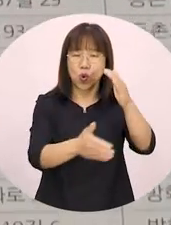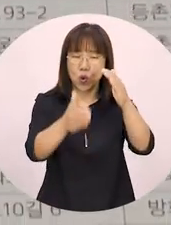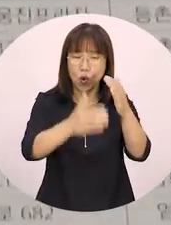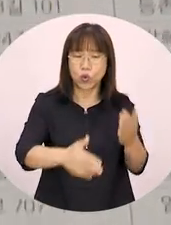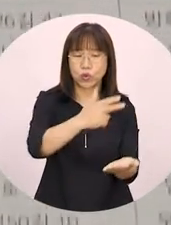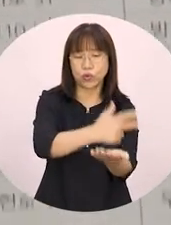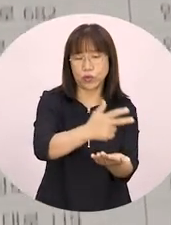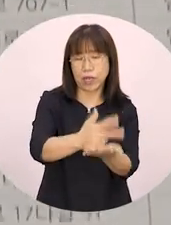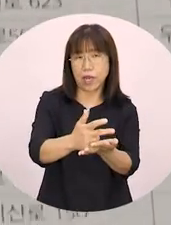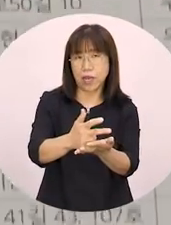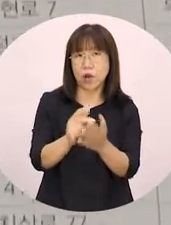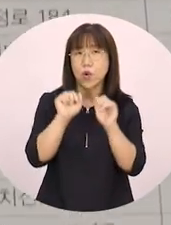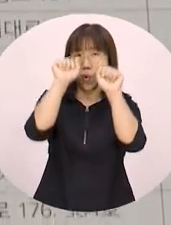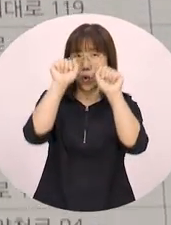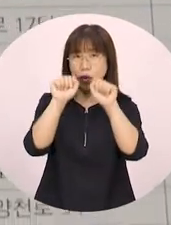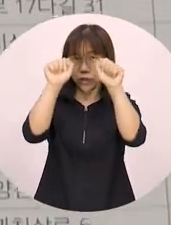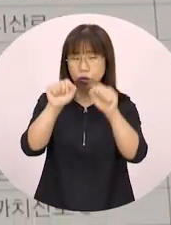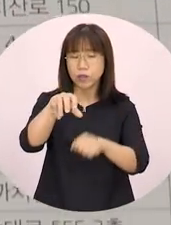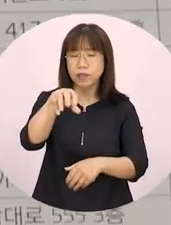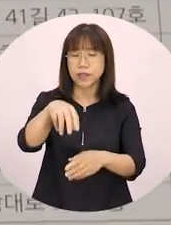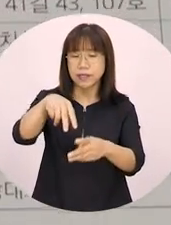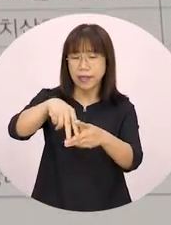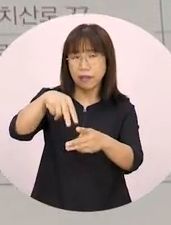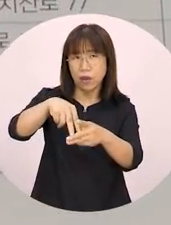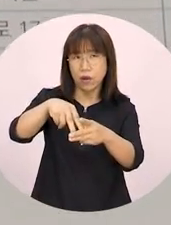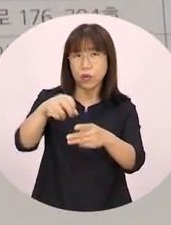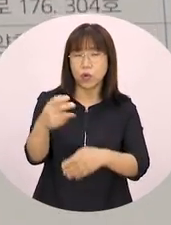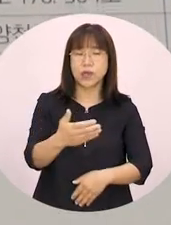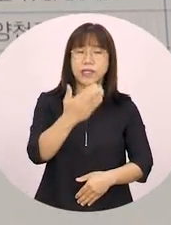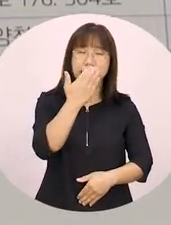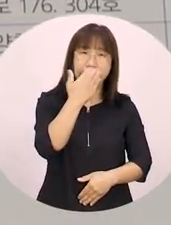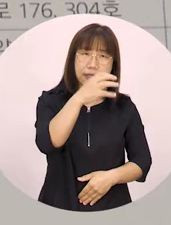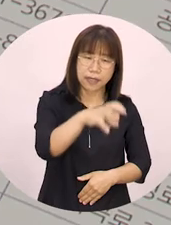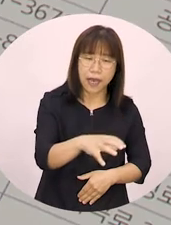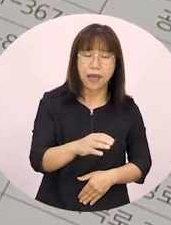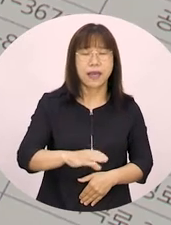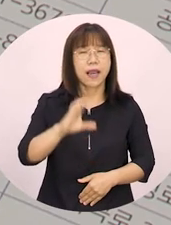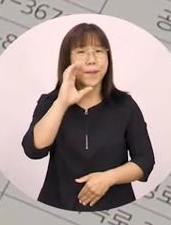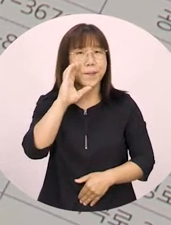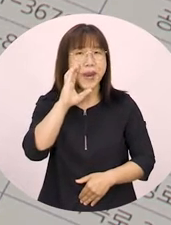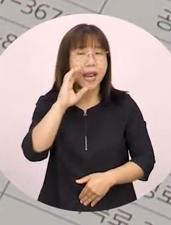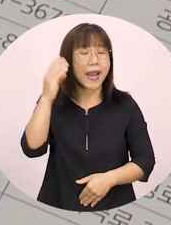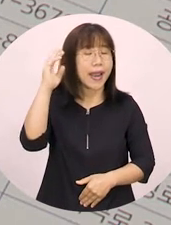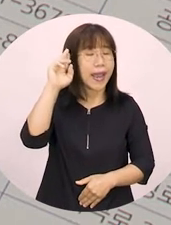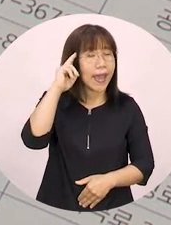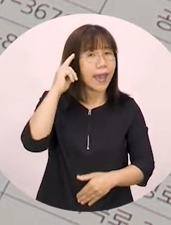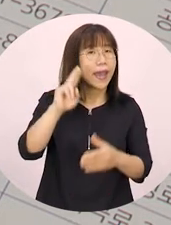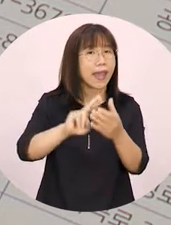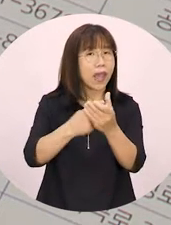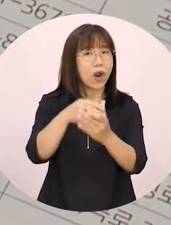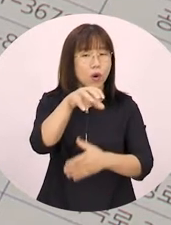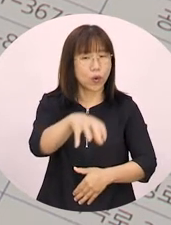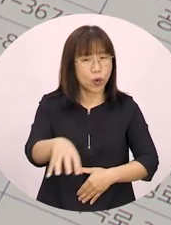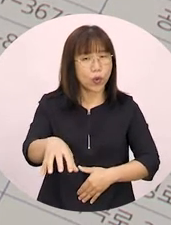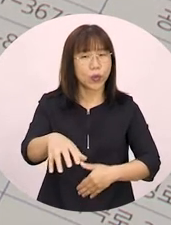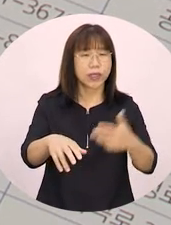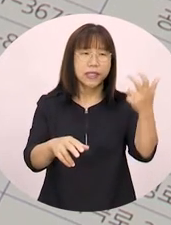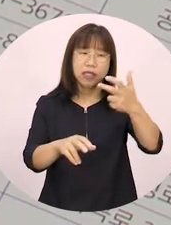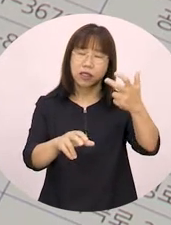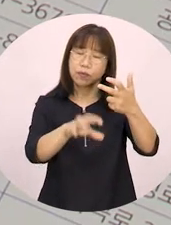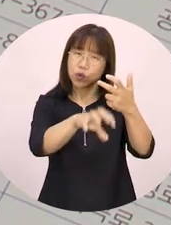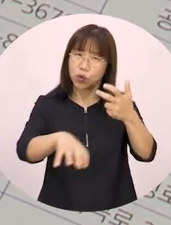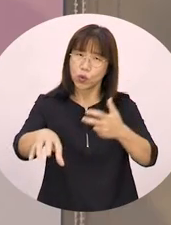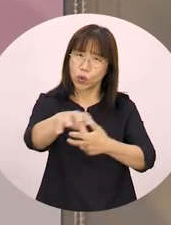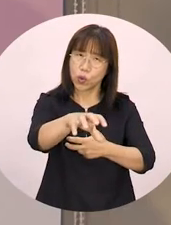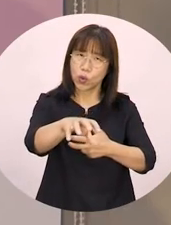공영주차장 공공 체육 센터 등의 공공시설 뿐 아니라 식당 카페 헤어숍 등 70여 곳을 운영중입니다